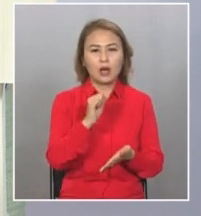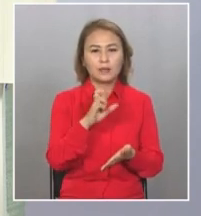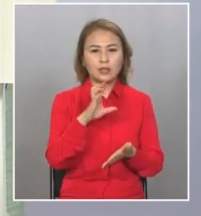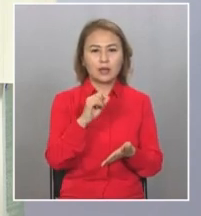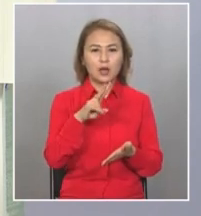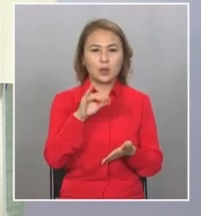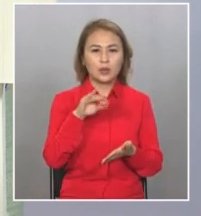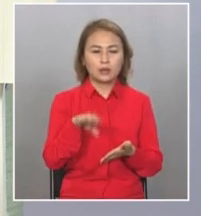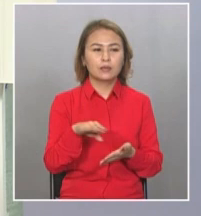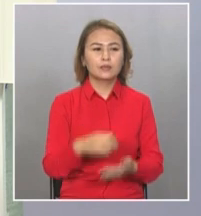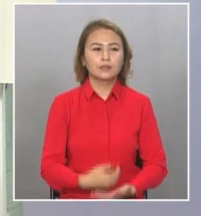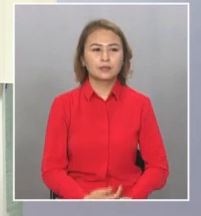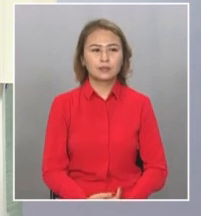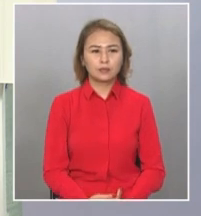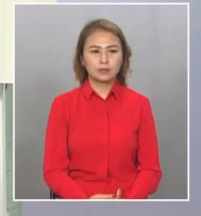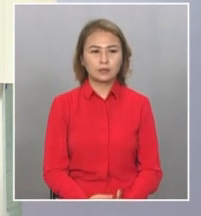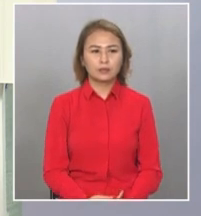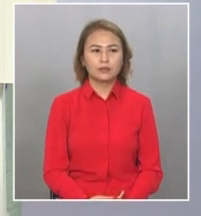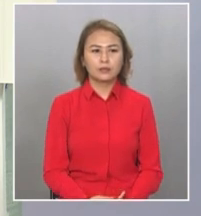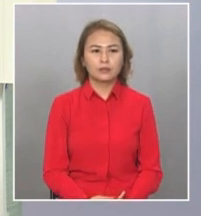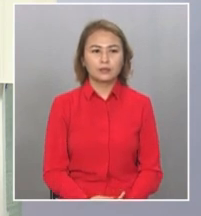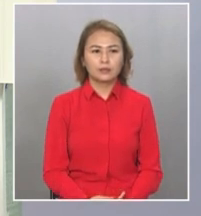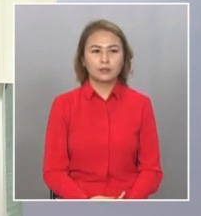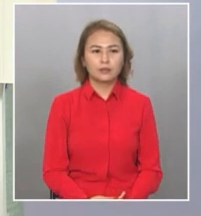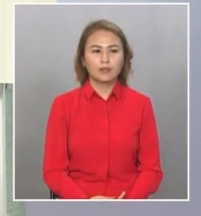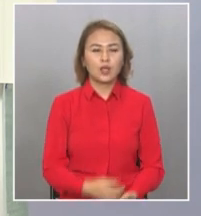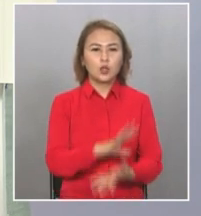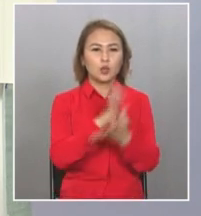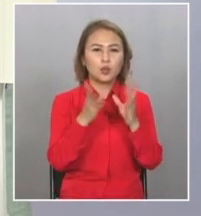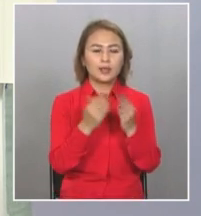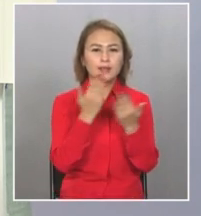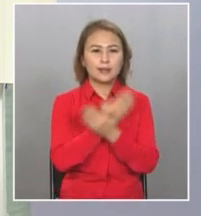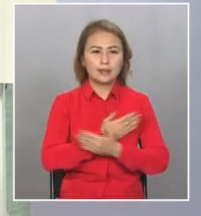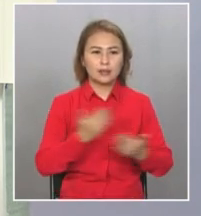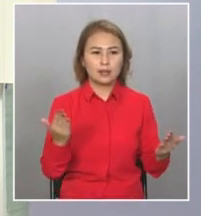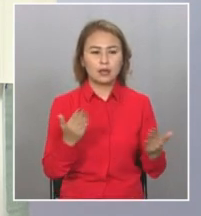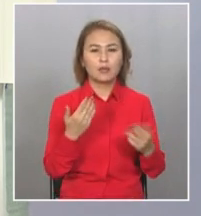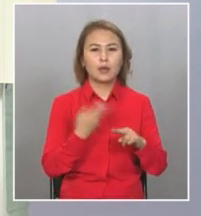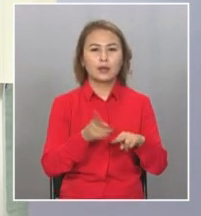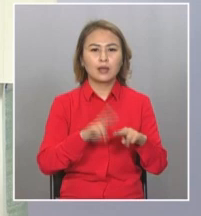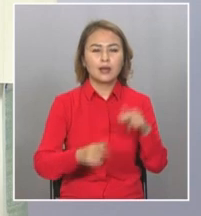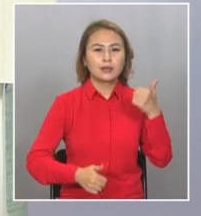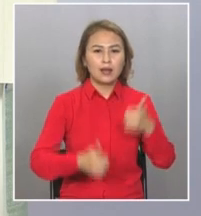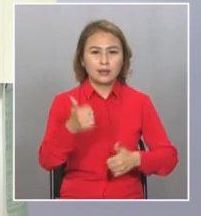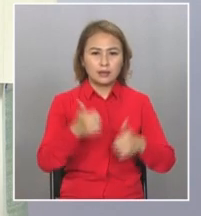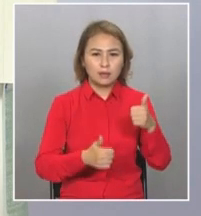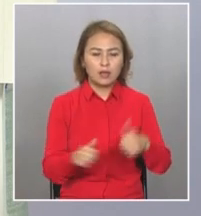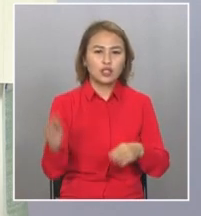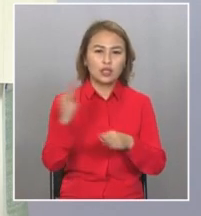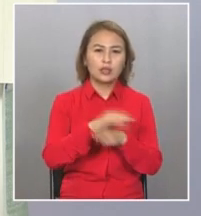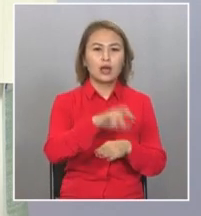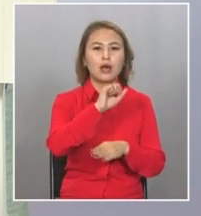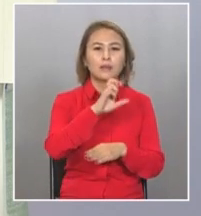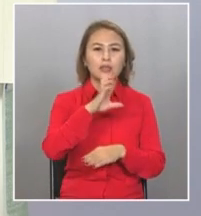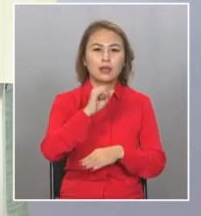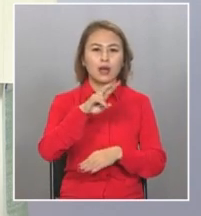абсолюттік сілтеме. Сонымен сіздер Онда салыстырмалы және